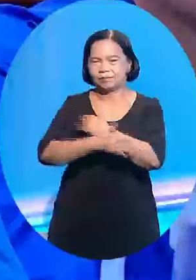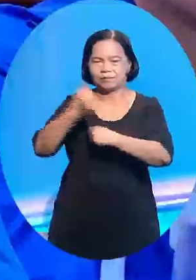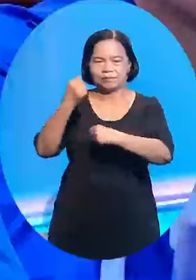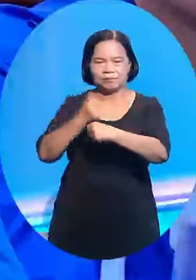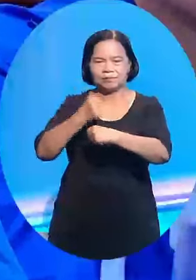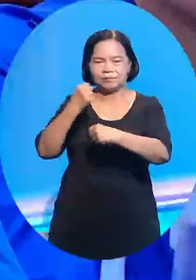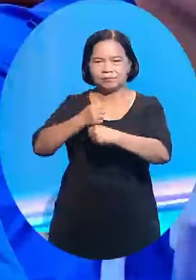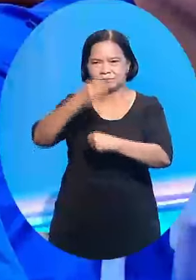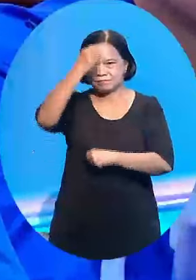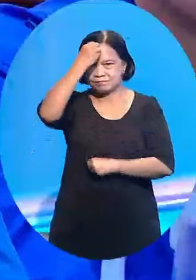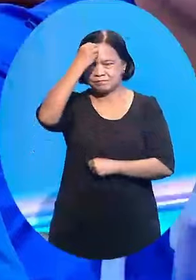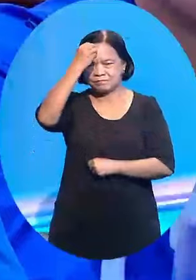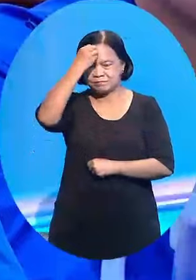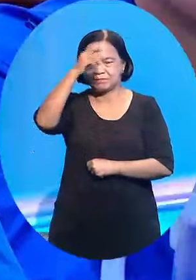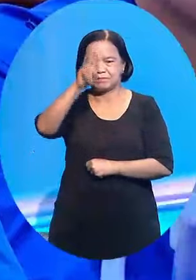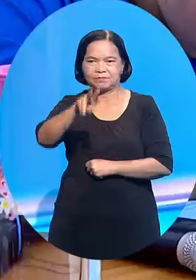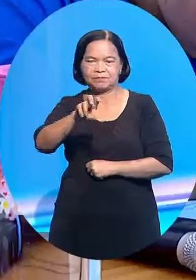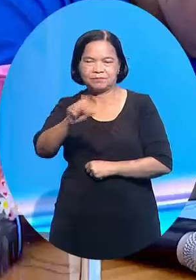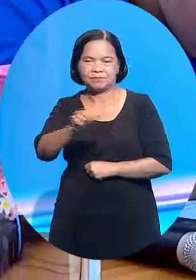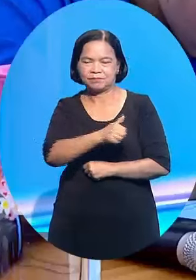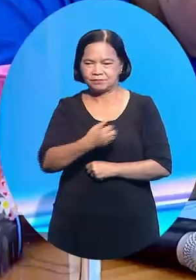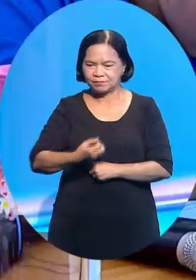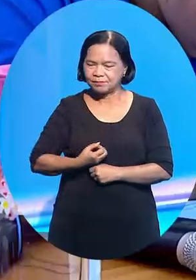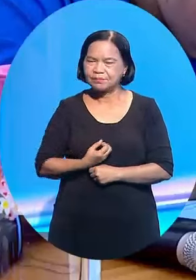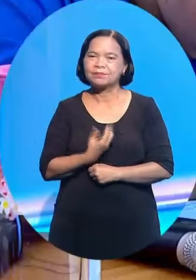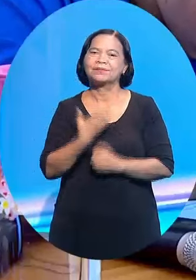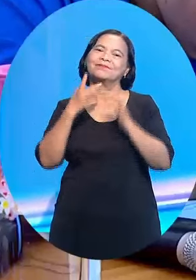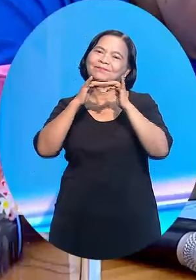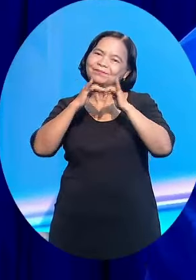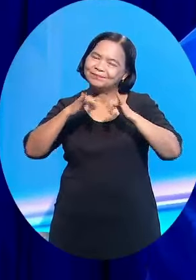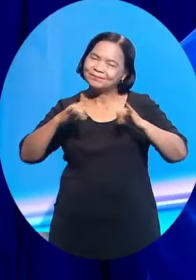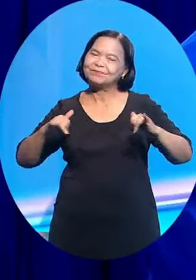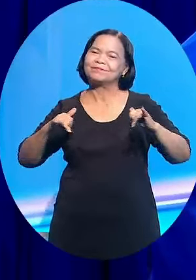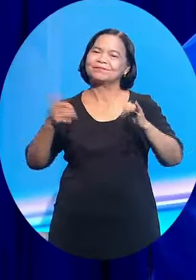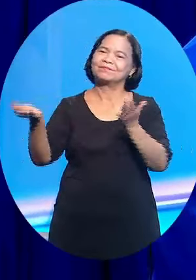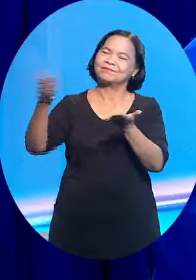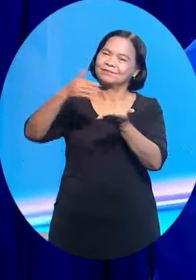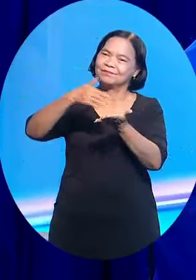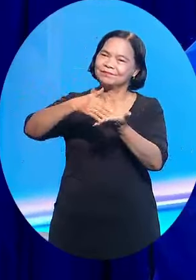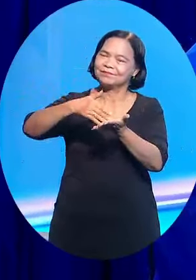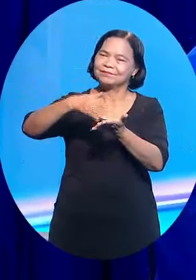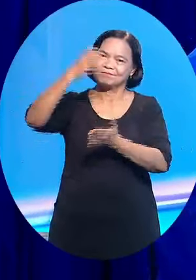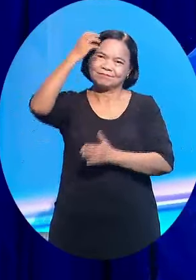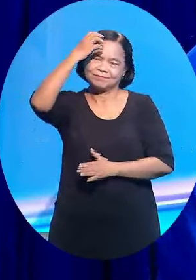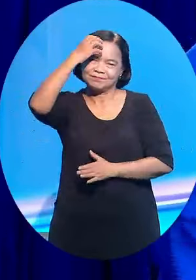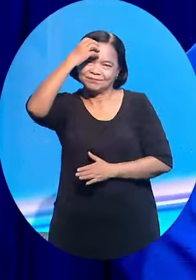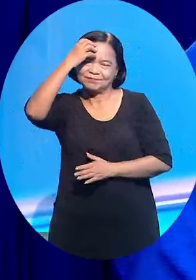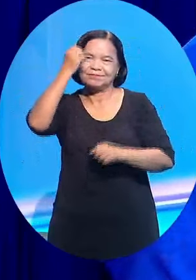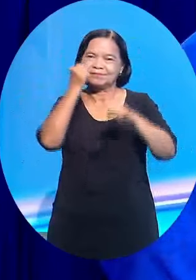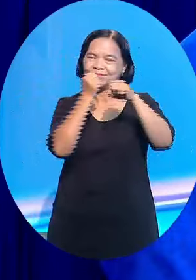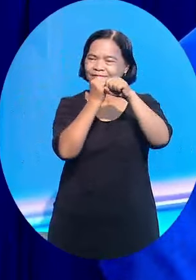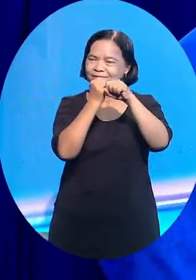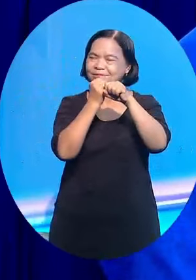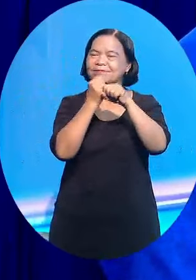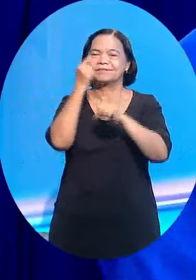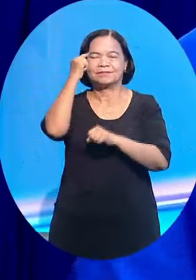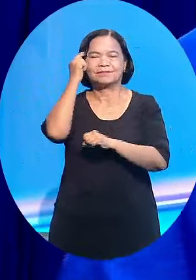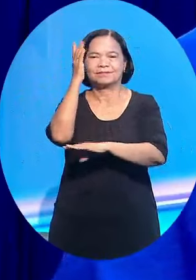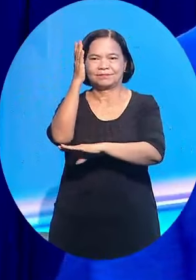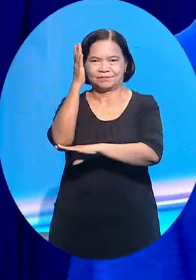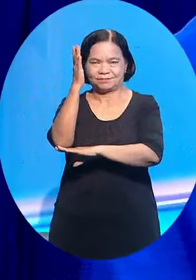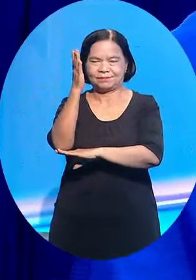tập, sáng tạo, chăm lo đời sống vật chất tinh thần cho thanh niên, cơ chế đào tạo, bồi dưỡng, chuẩn hóa trình độ chuyên môn nghiệp vụ. Ghi nhận các ý kiến